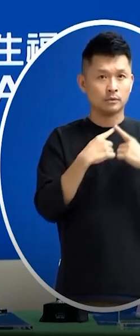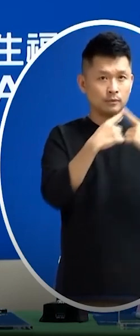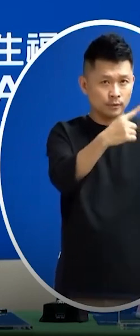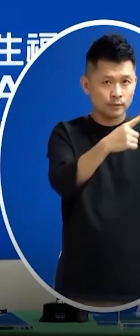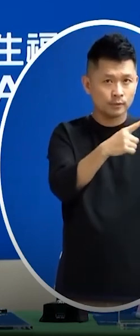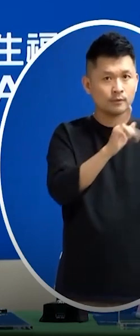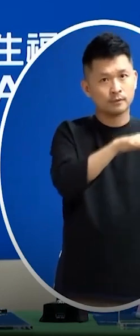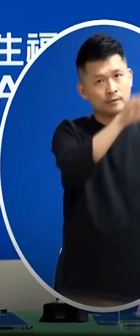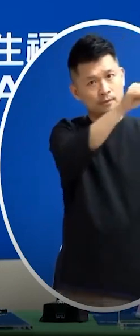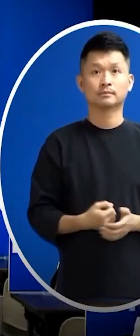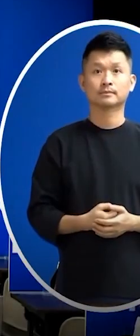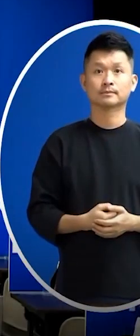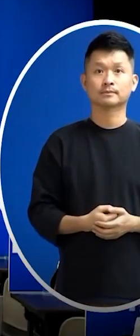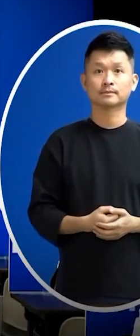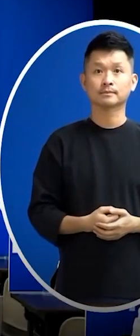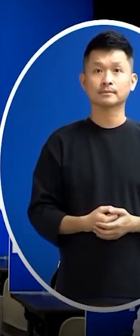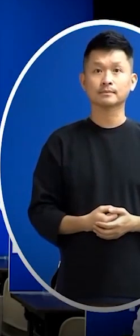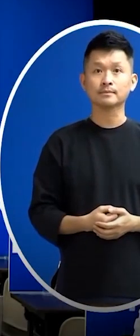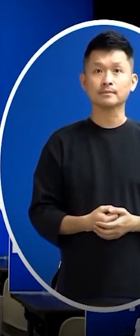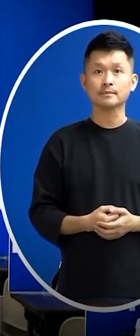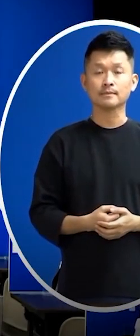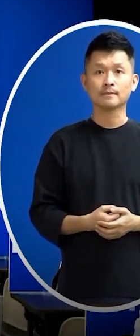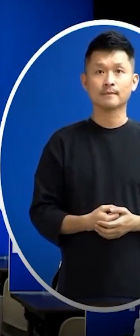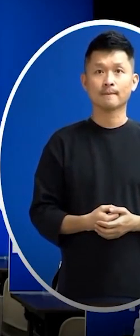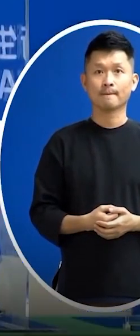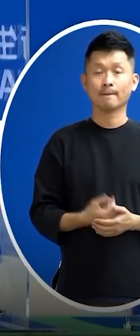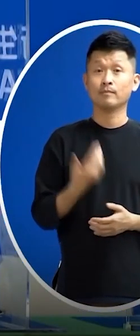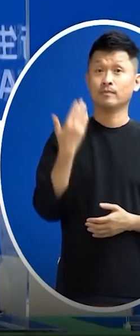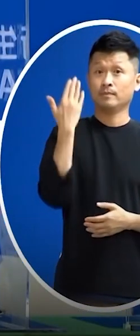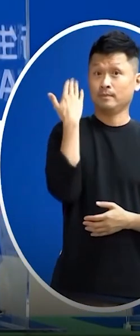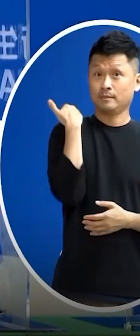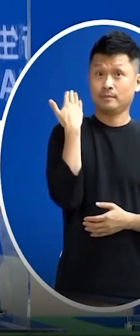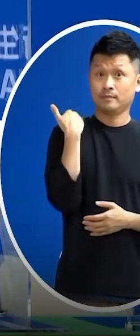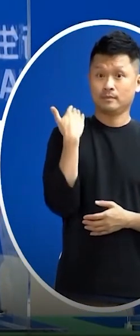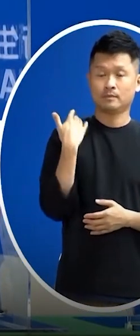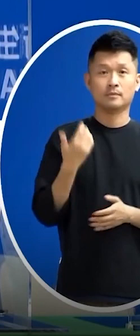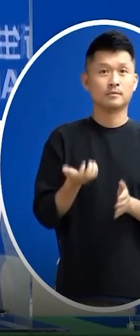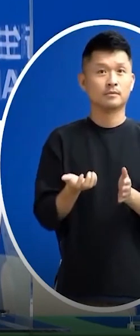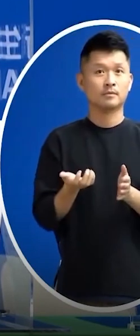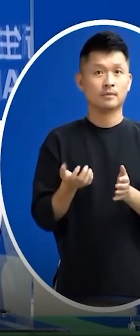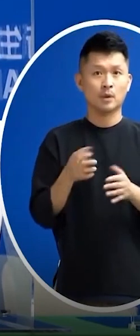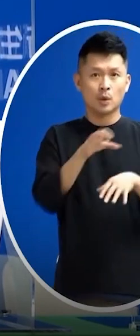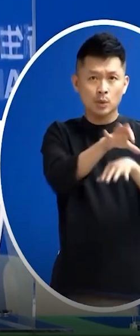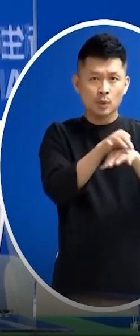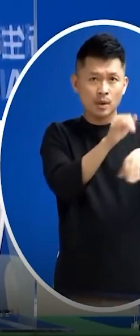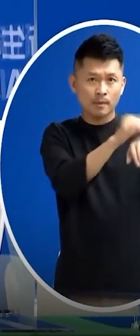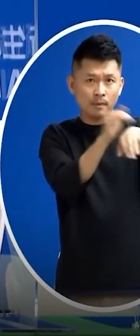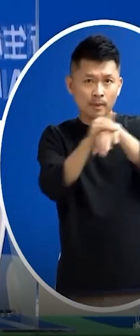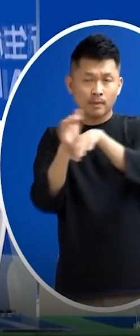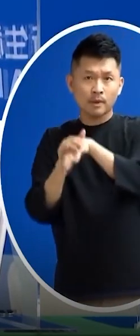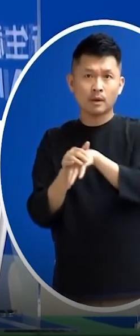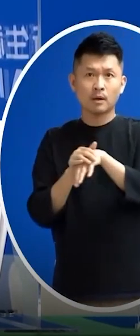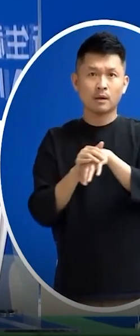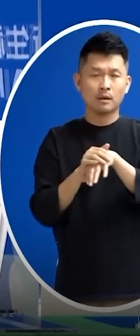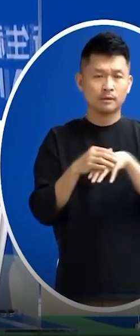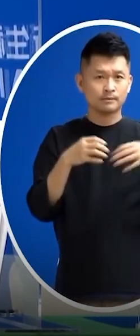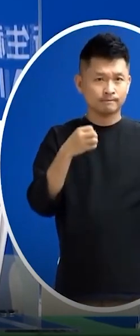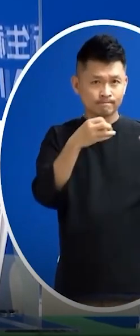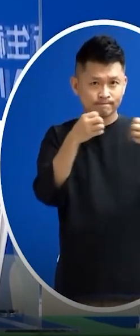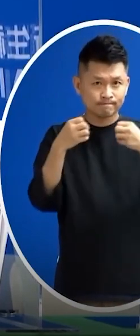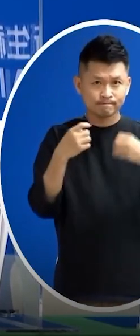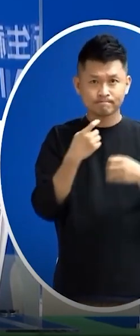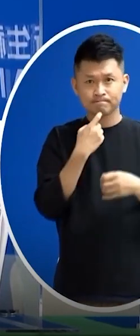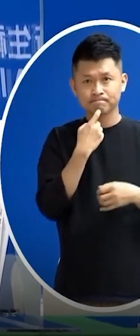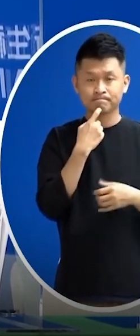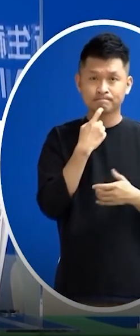速度能够更快。 大概我们先前跟一些学界他们所做的推估，这个